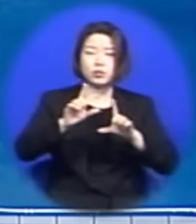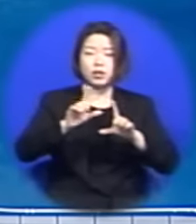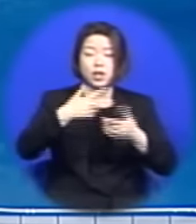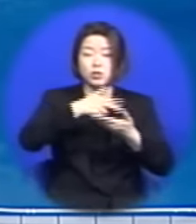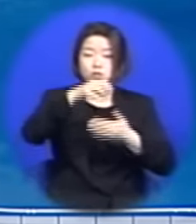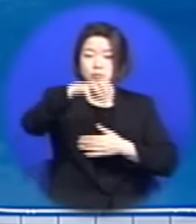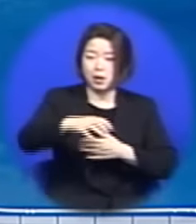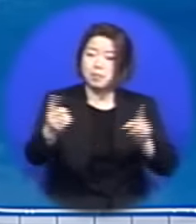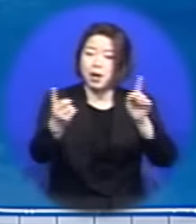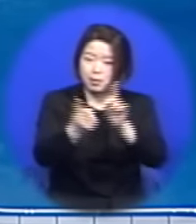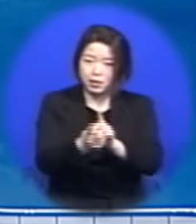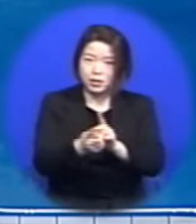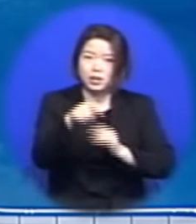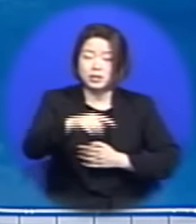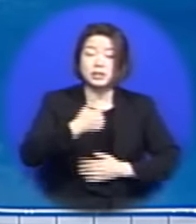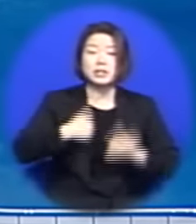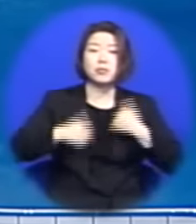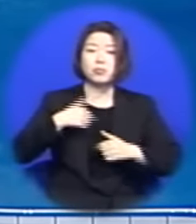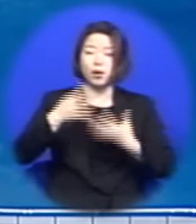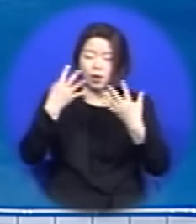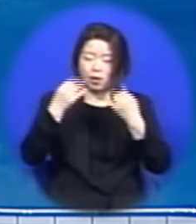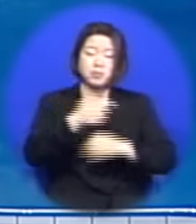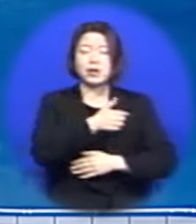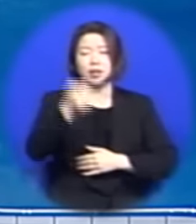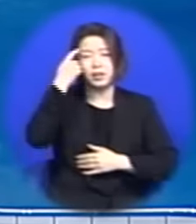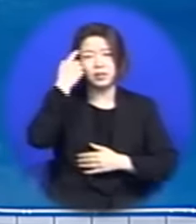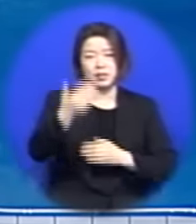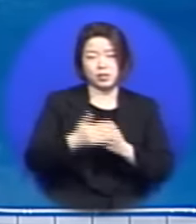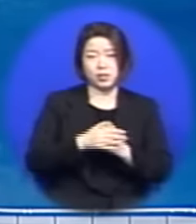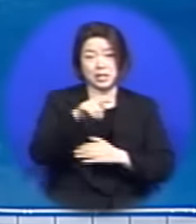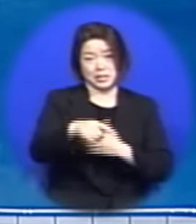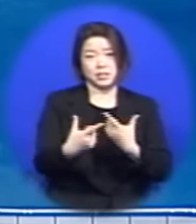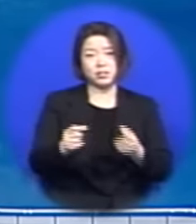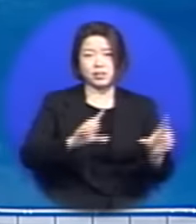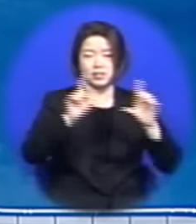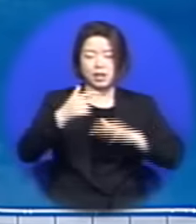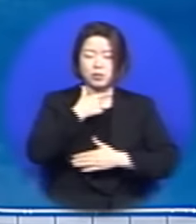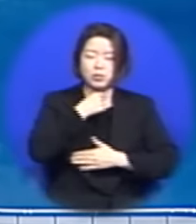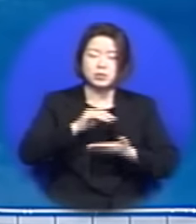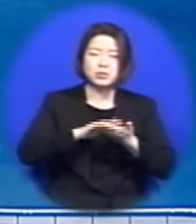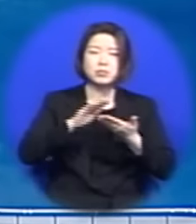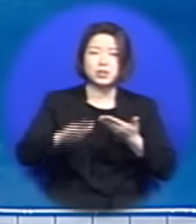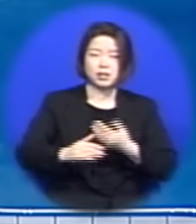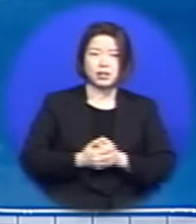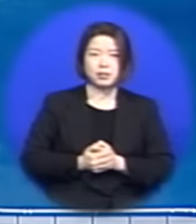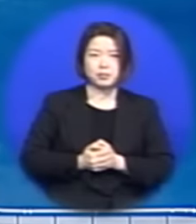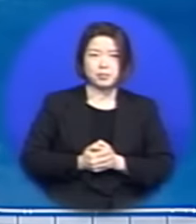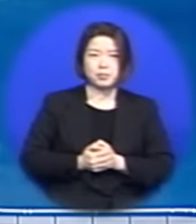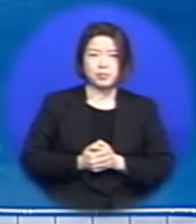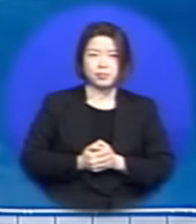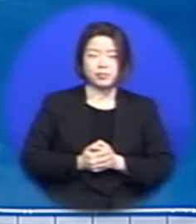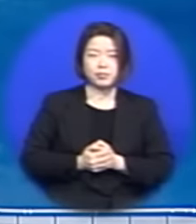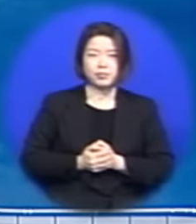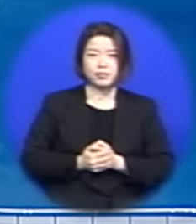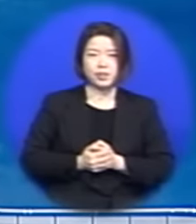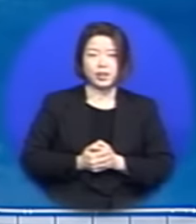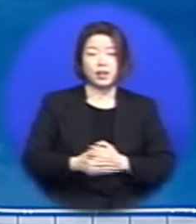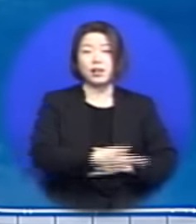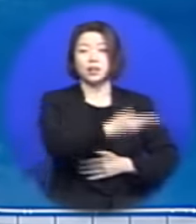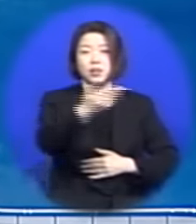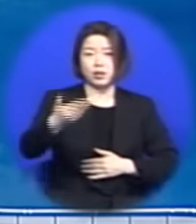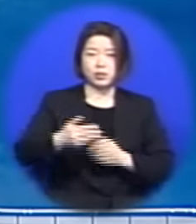얼마나 클까요 그렇게 살아보고 싶은 거예요 아멘